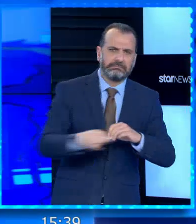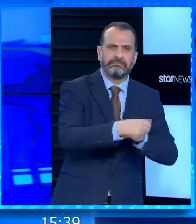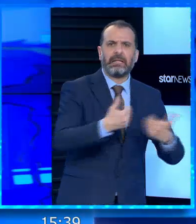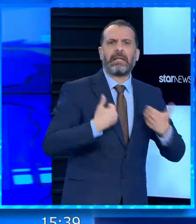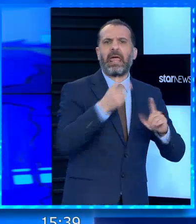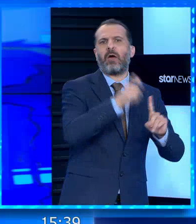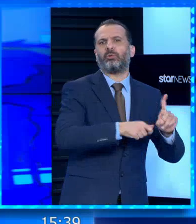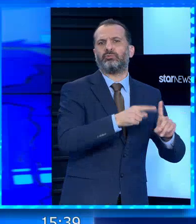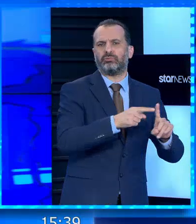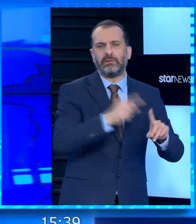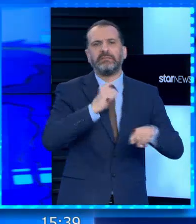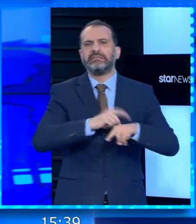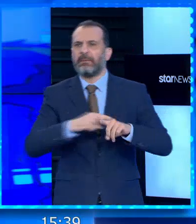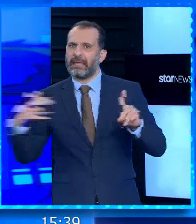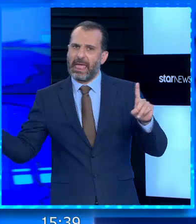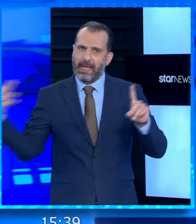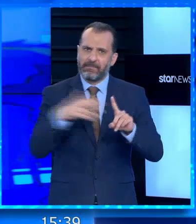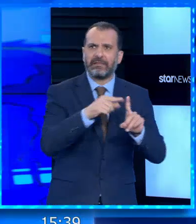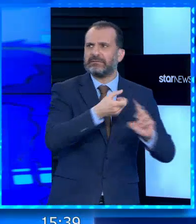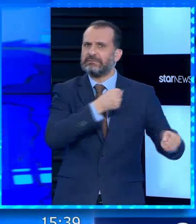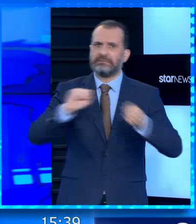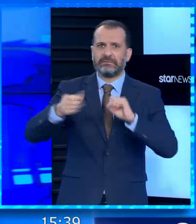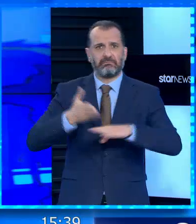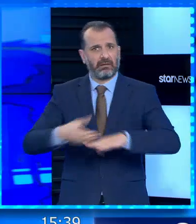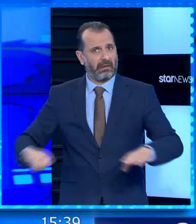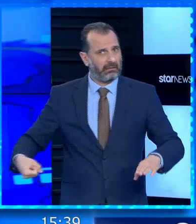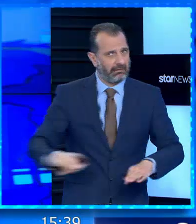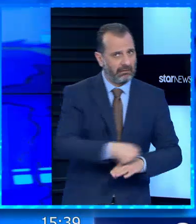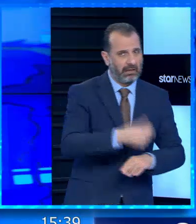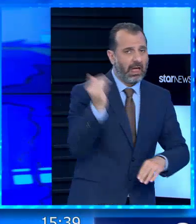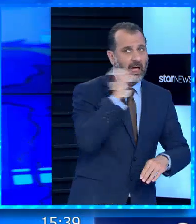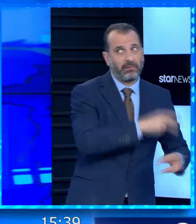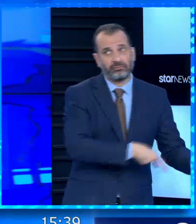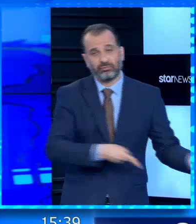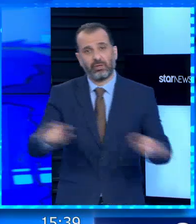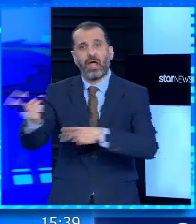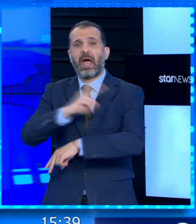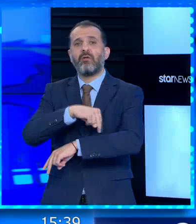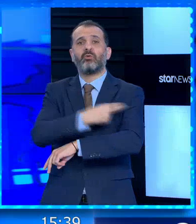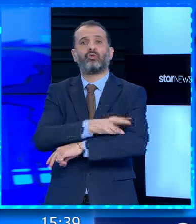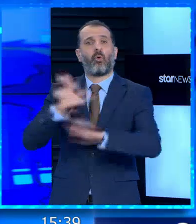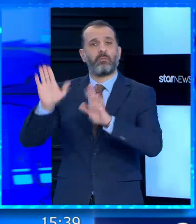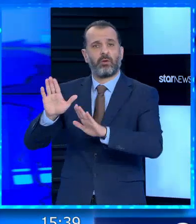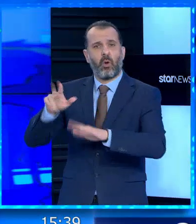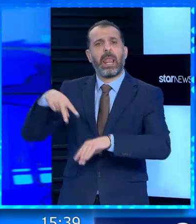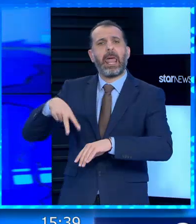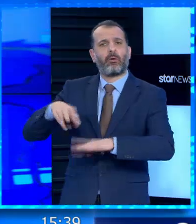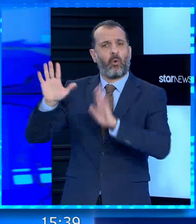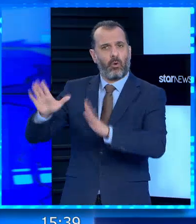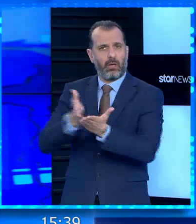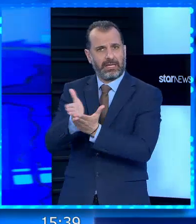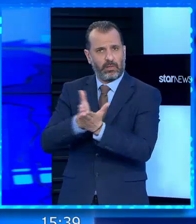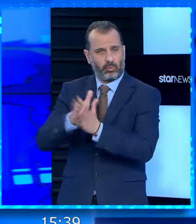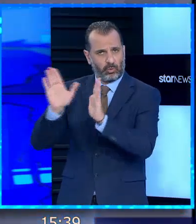νεαρός προσπάθησε να αντισταθεί στην επίθεση. Ο ανήλικος διακομίστηκε τραυματισμένος στην κοιλιά και υποβλήθηκε σε χειρουργική